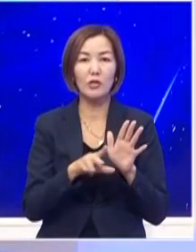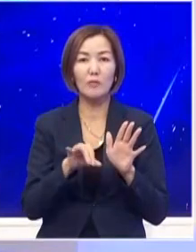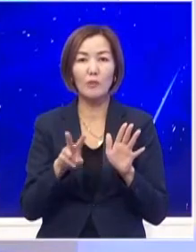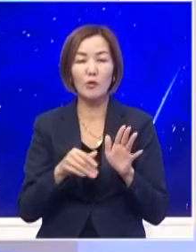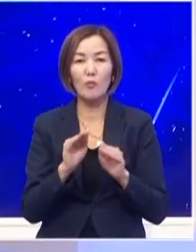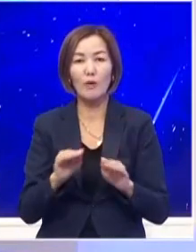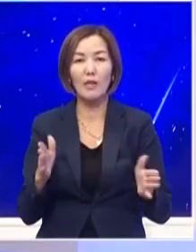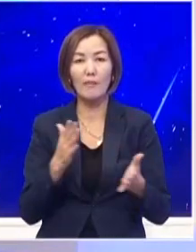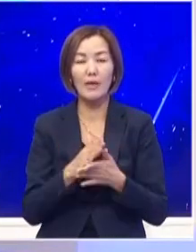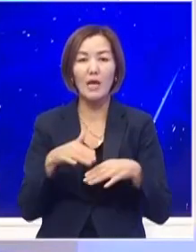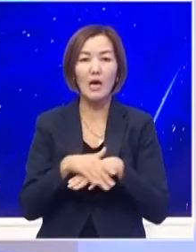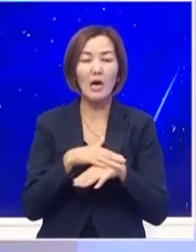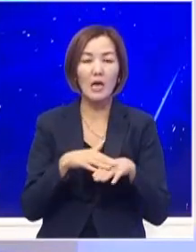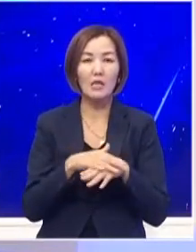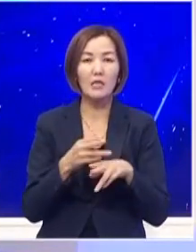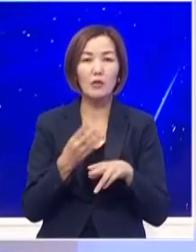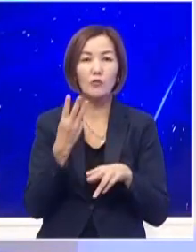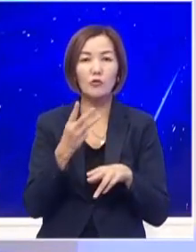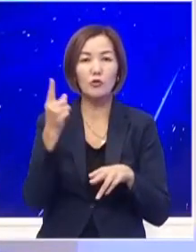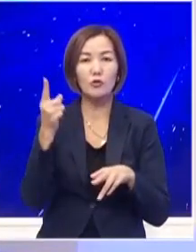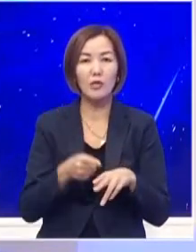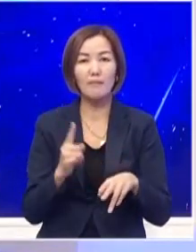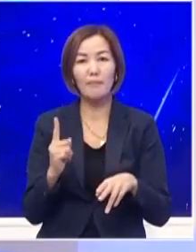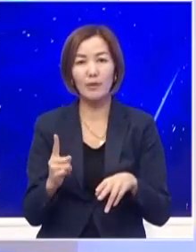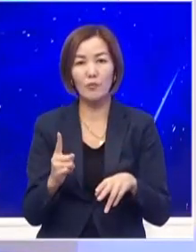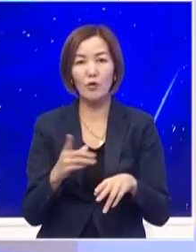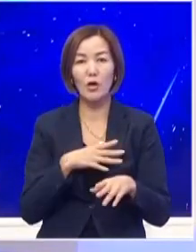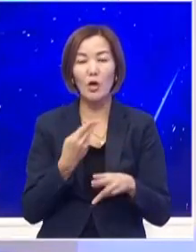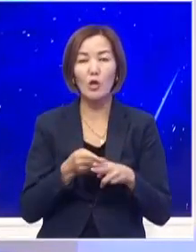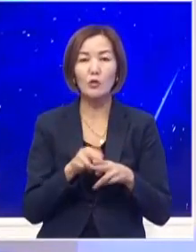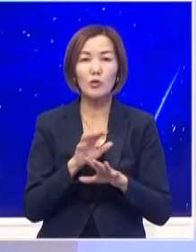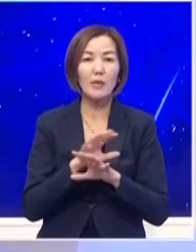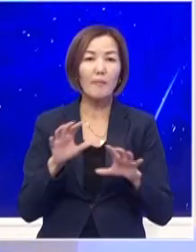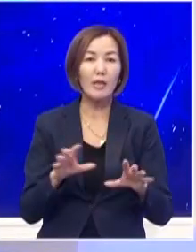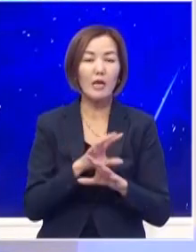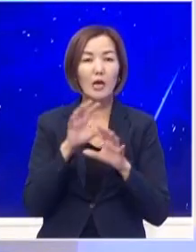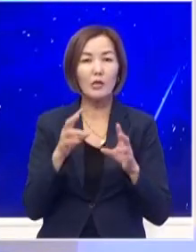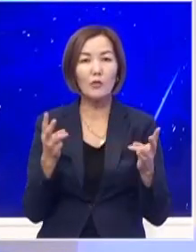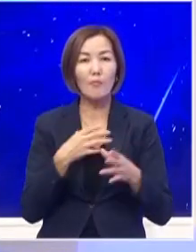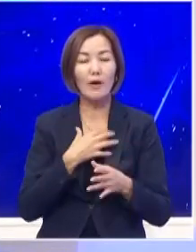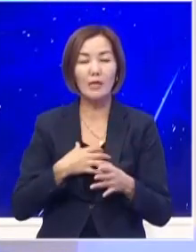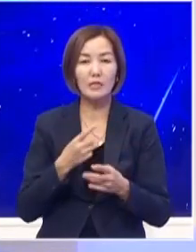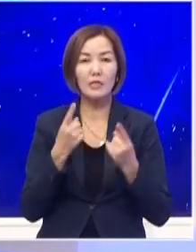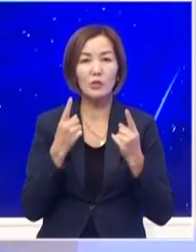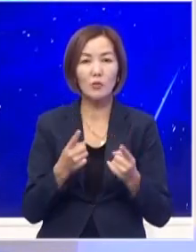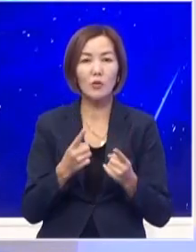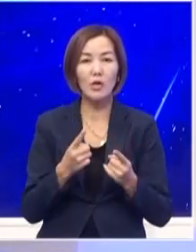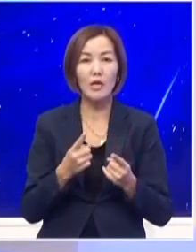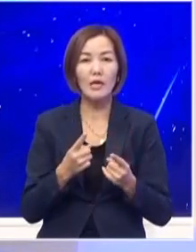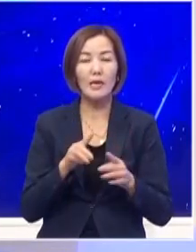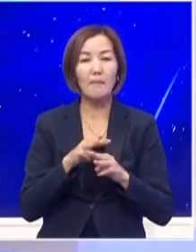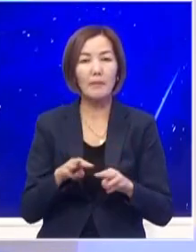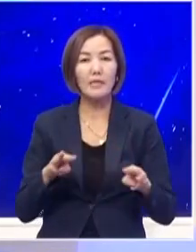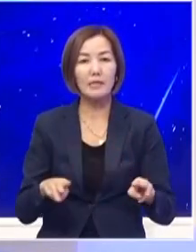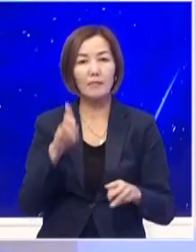бала бар. Бұл халықтың 1/3 бөлігі. Сондықтан балаларға қамқорлық жасаудың маңызы зор. Осы бағытта Қазақстан Республикасы оқу ағарту